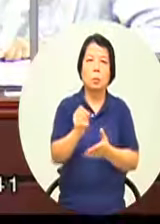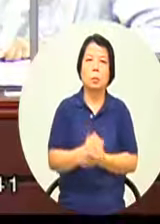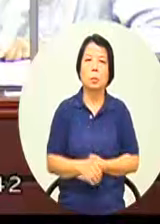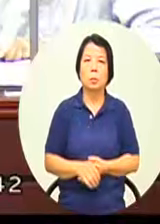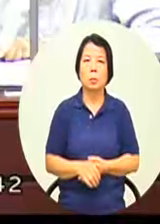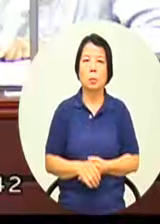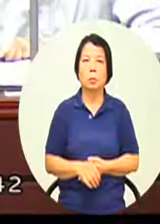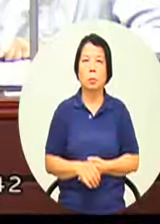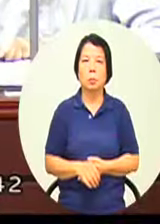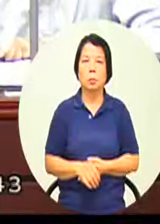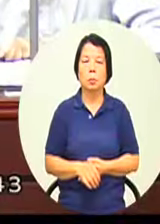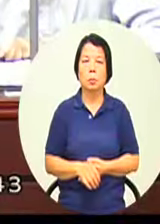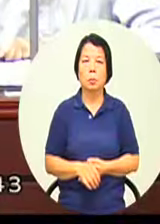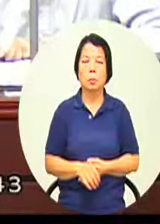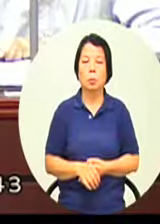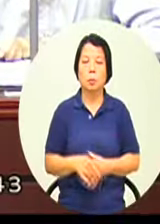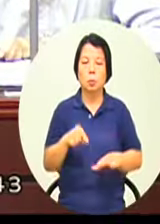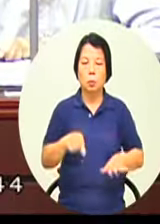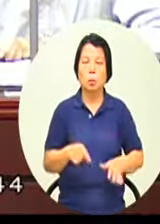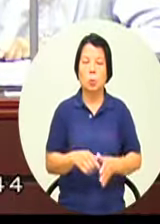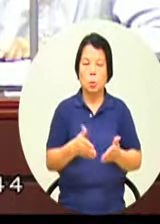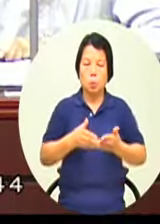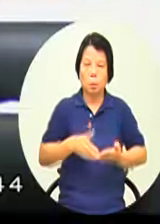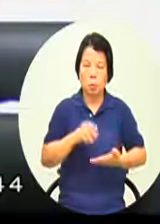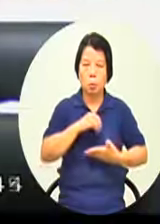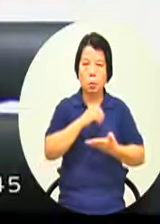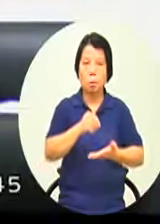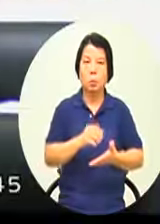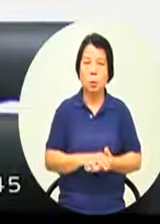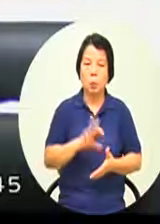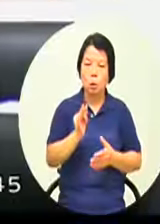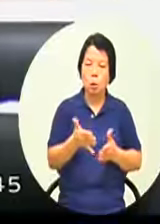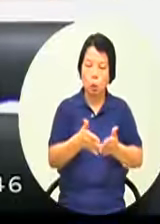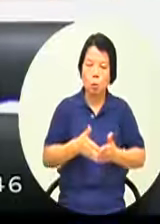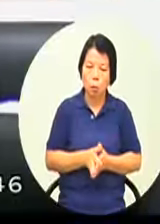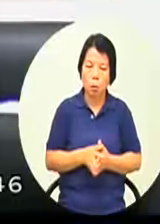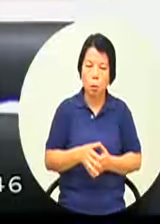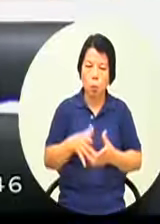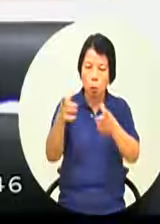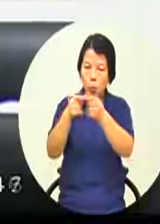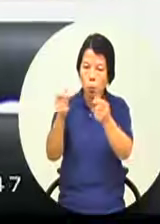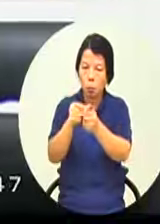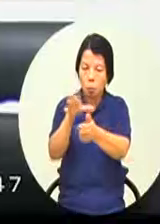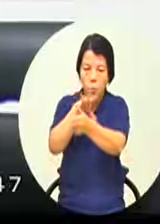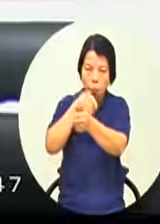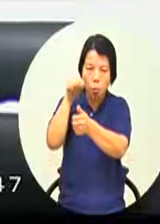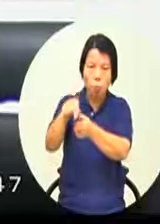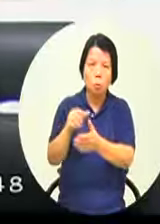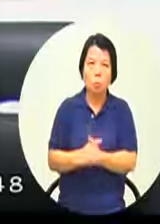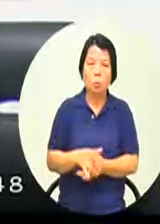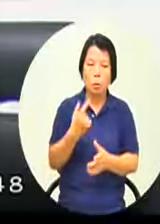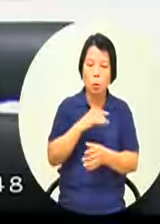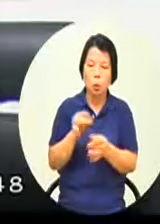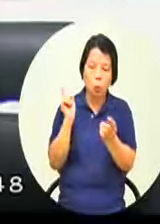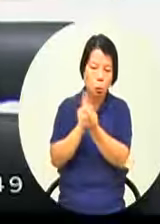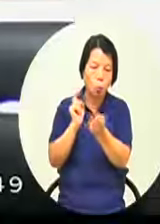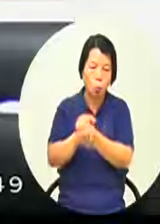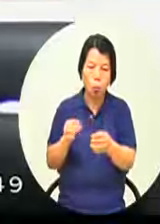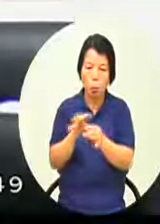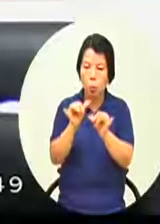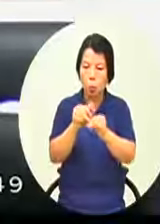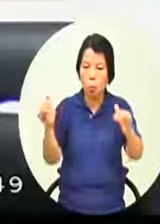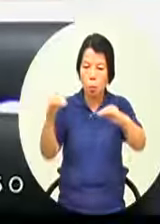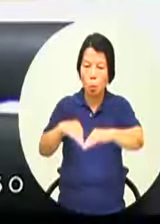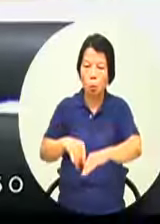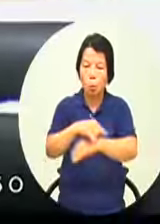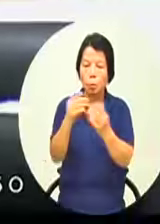给。我这边特别要提出来，你们为什么不参考日本的做法？他们对于一些地势比较低洼地区，他们